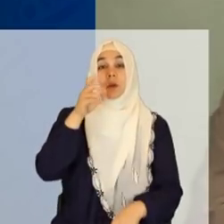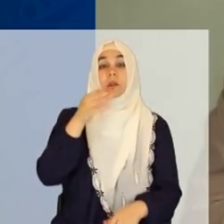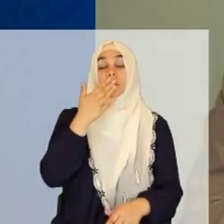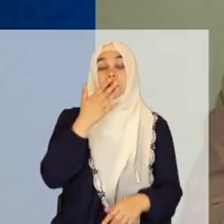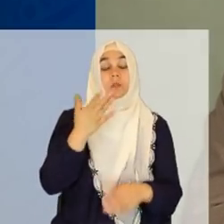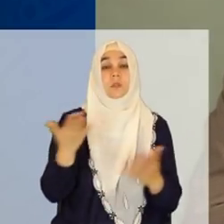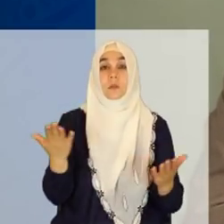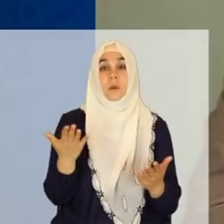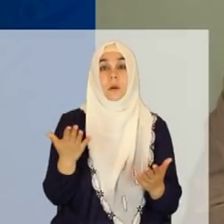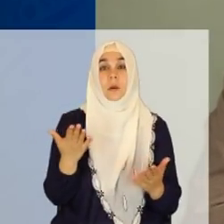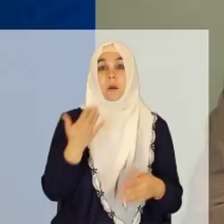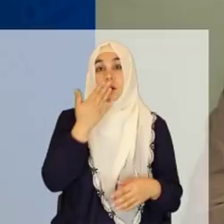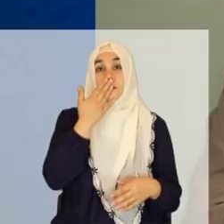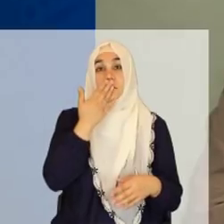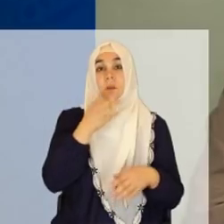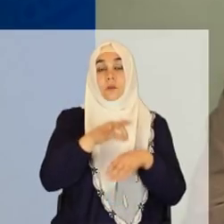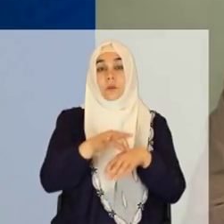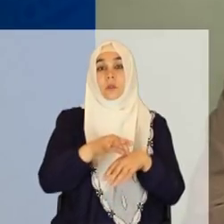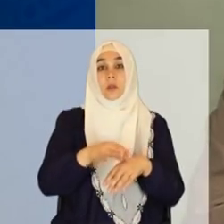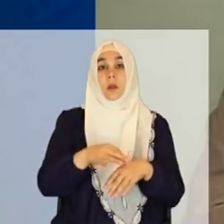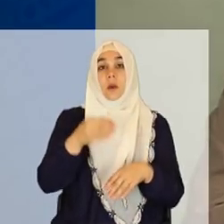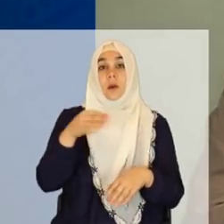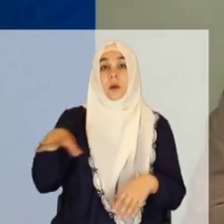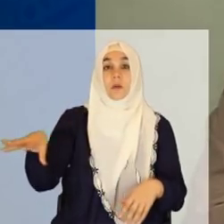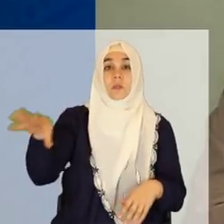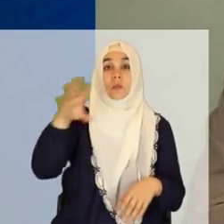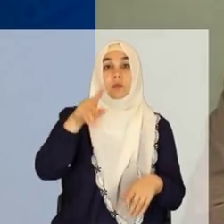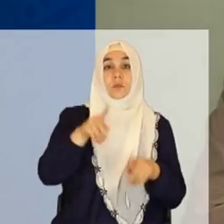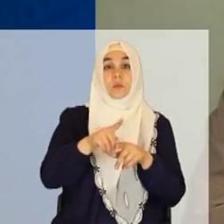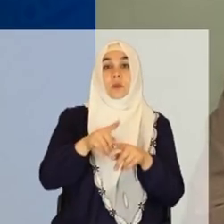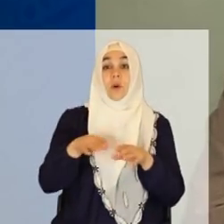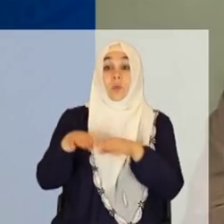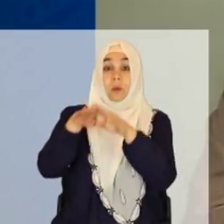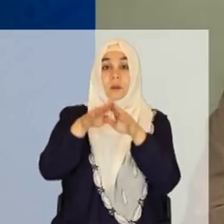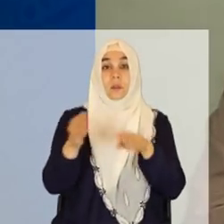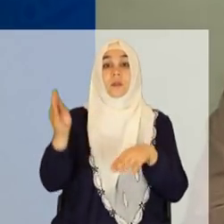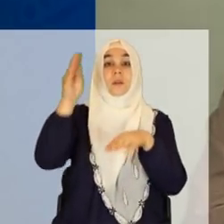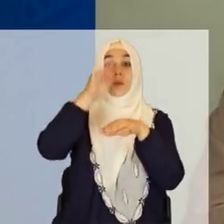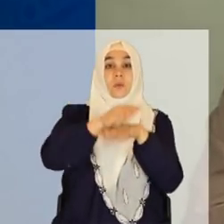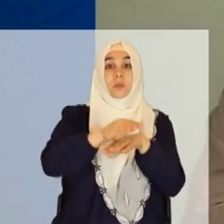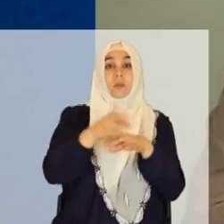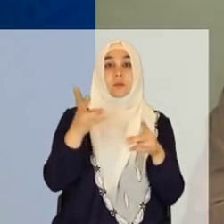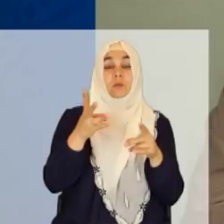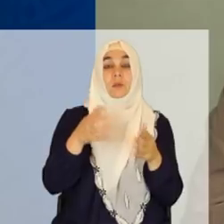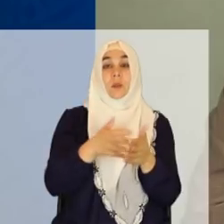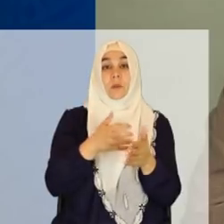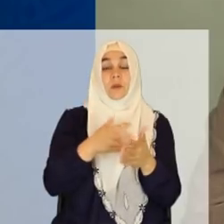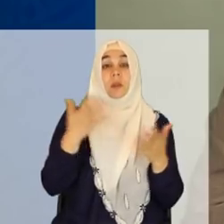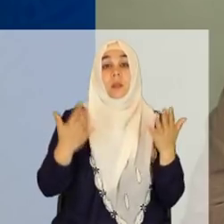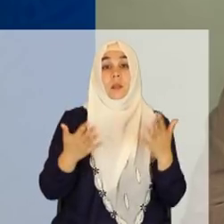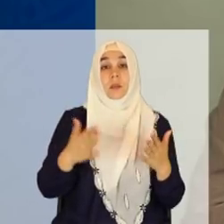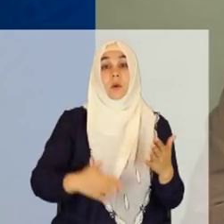nima? Xoslarning ro'zasi omlarning ro'zasini ustiga yana bir narsani ziyoda qilinadi.